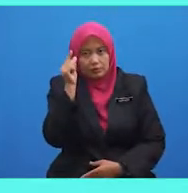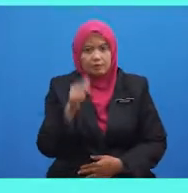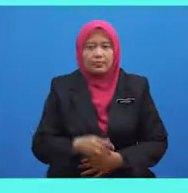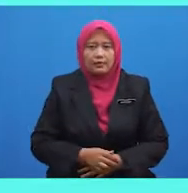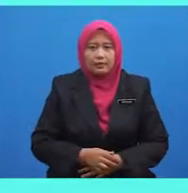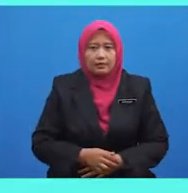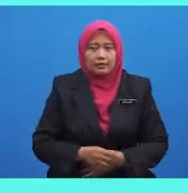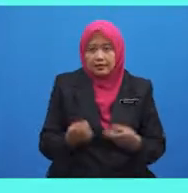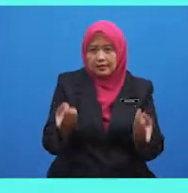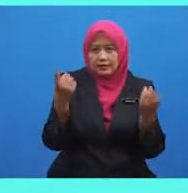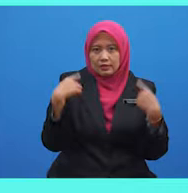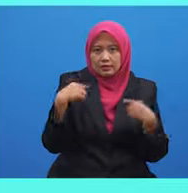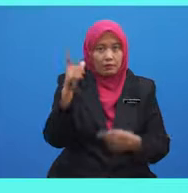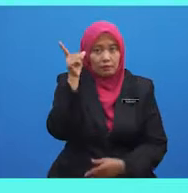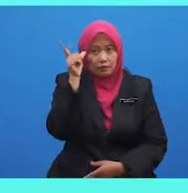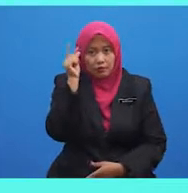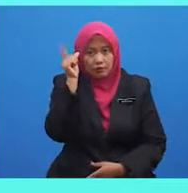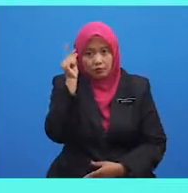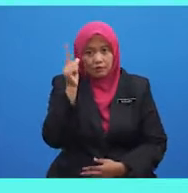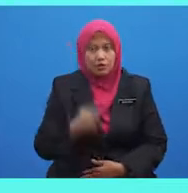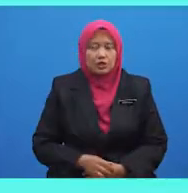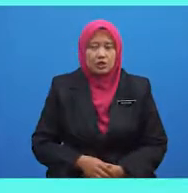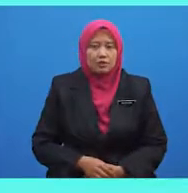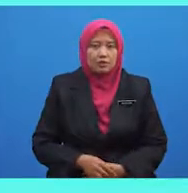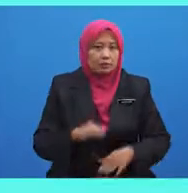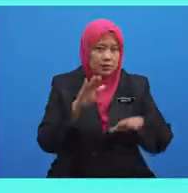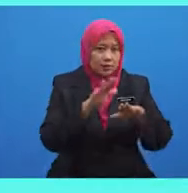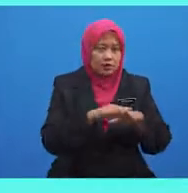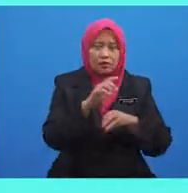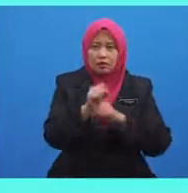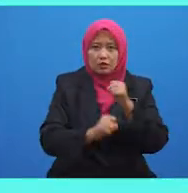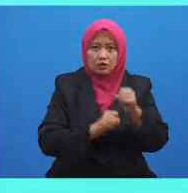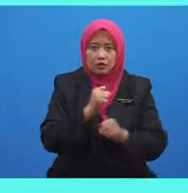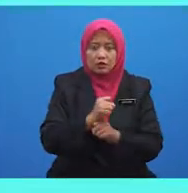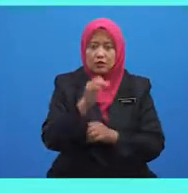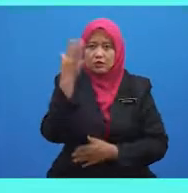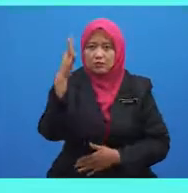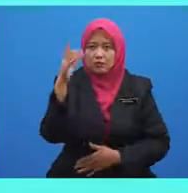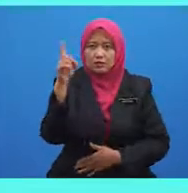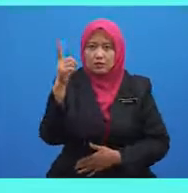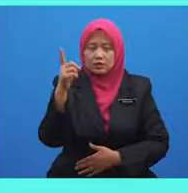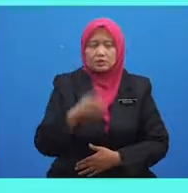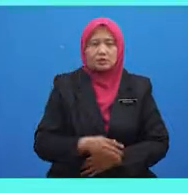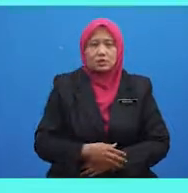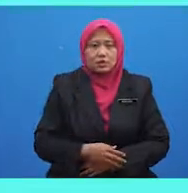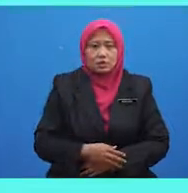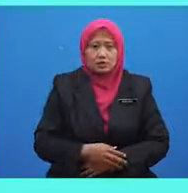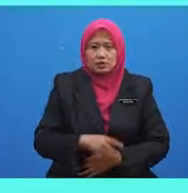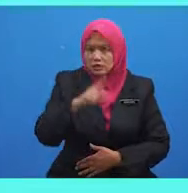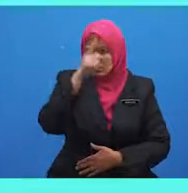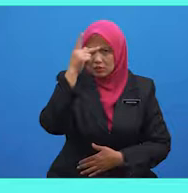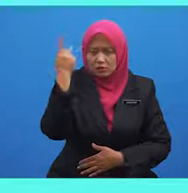kedatangan Portugis di Melaka pada tahun 1511. Peristiwa ini penting kerana tahun